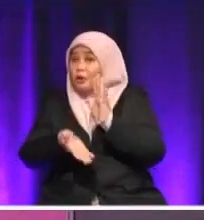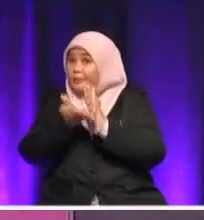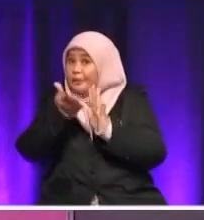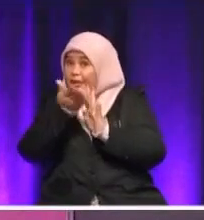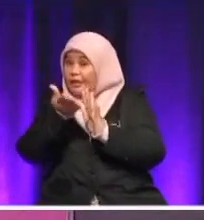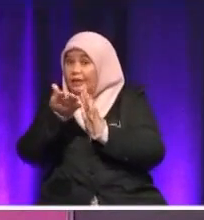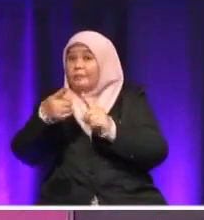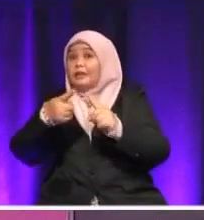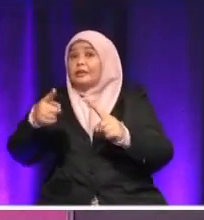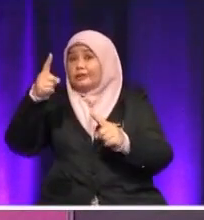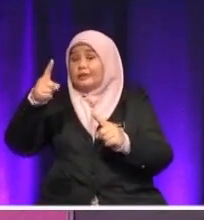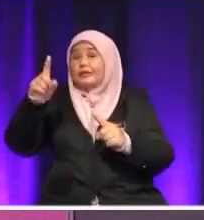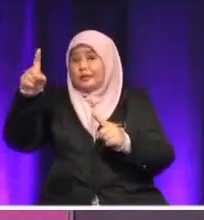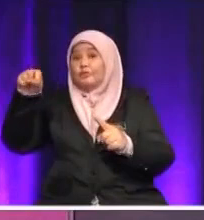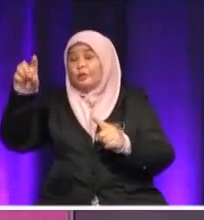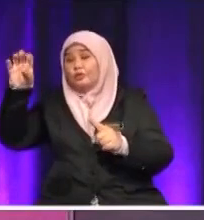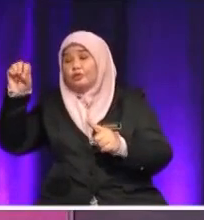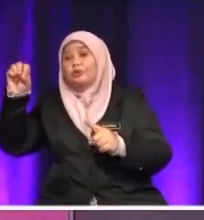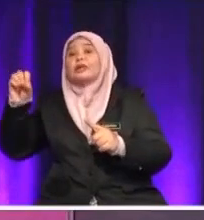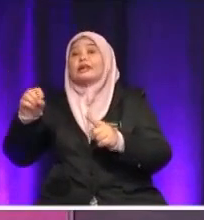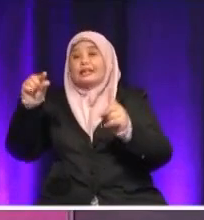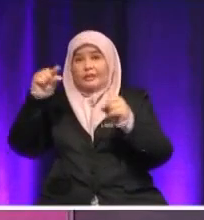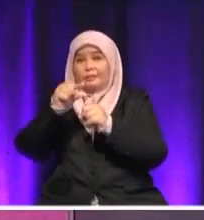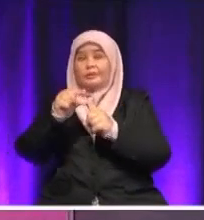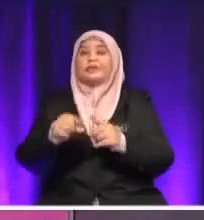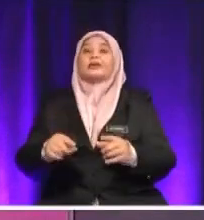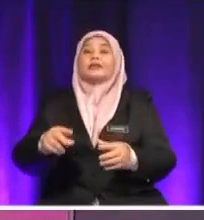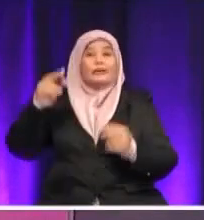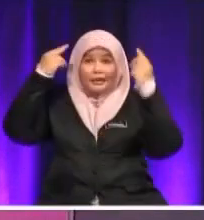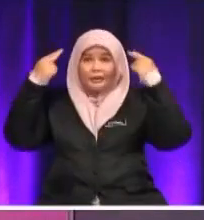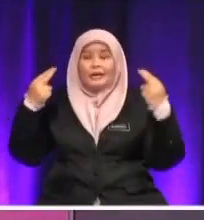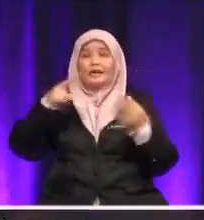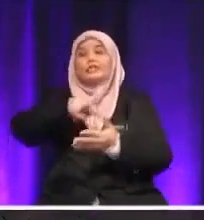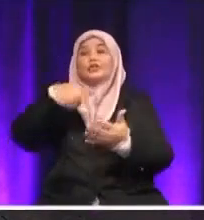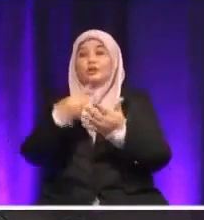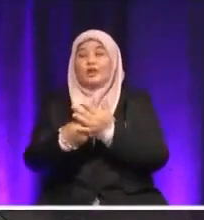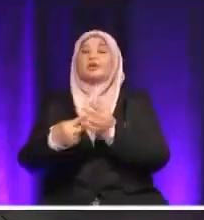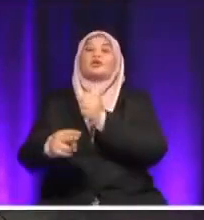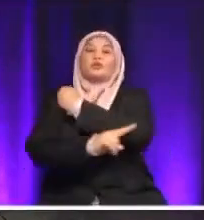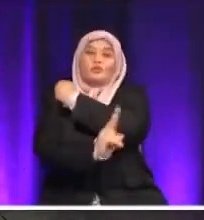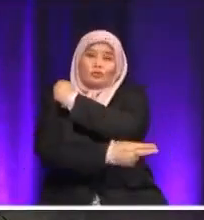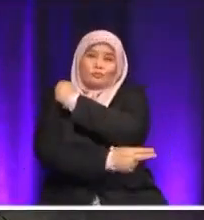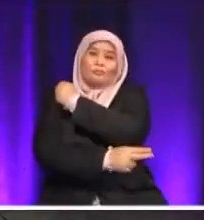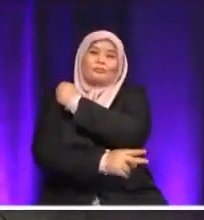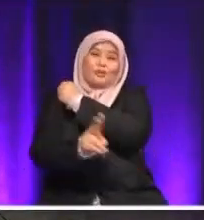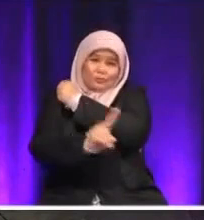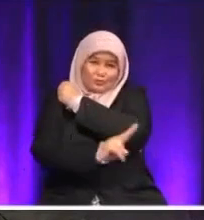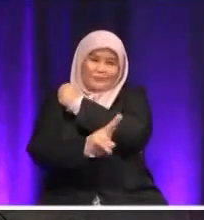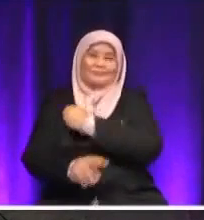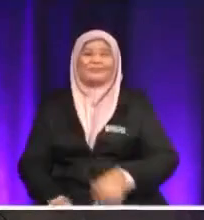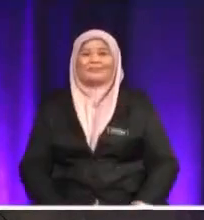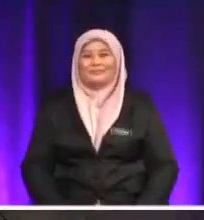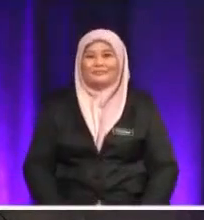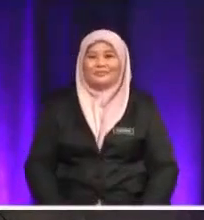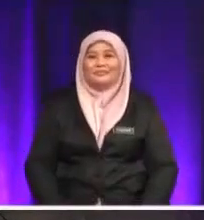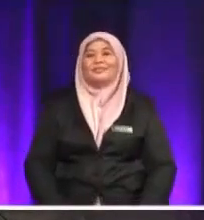jatuhkan hukum hudud. Dia tidak akan jatuh kepada hukum takzir. Okey. Berapa, Ustaz, ganjaran untuk saya? Hai, nak 1,000 bintang ke nak 10,000